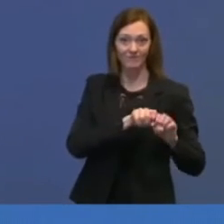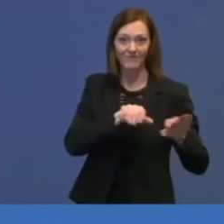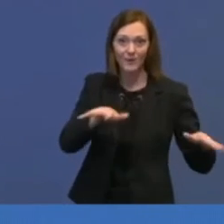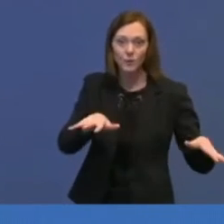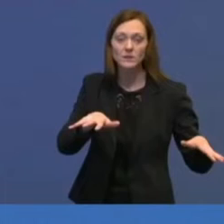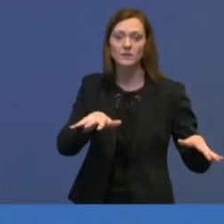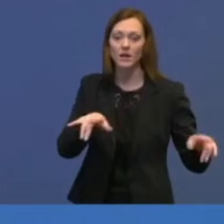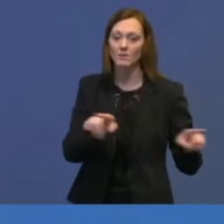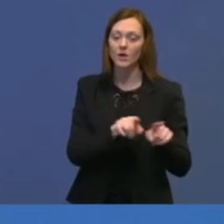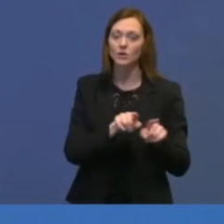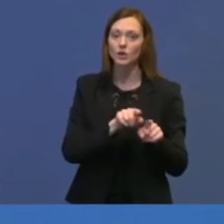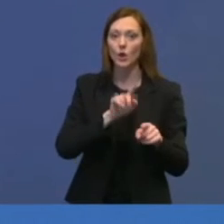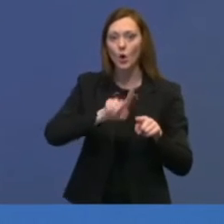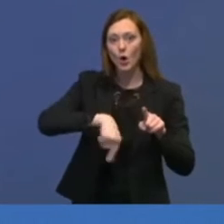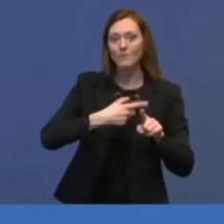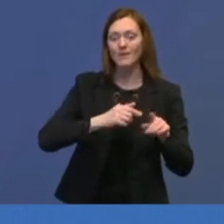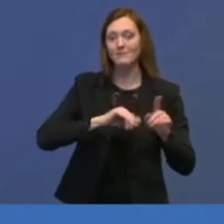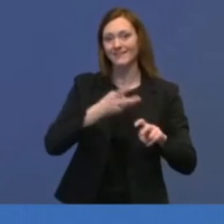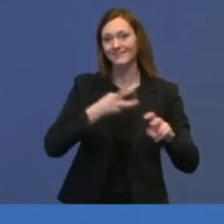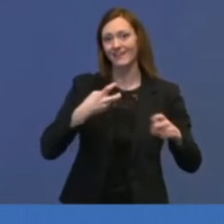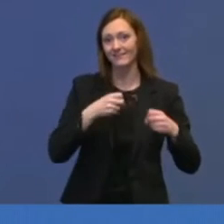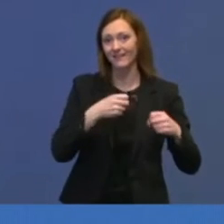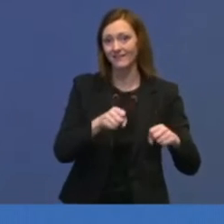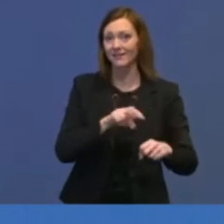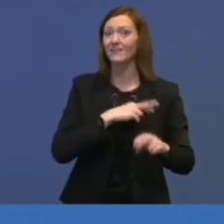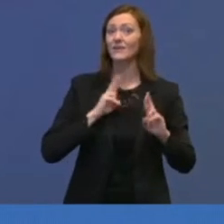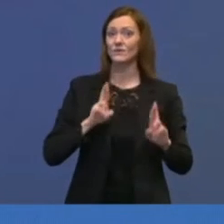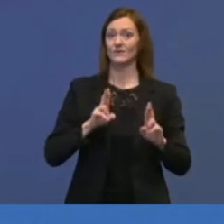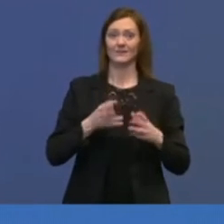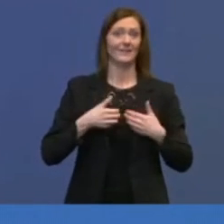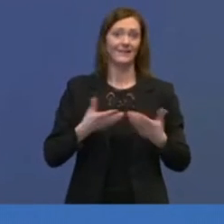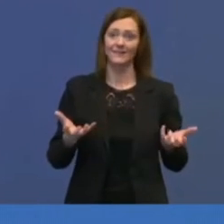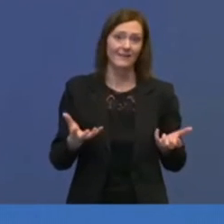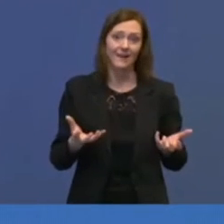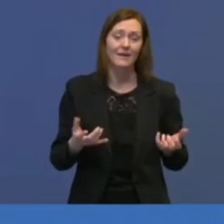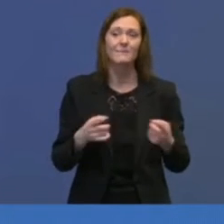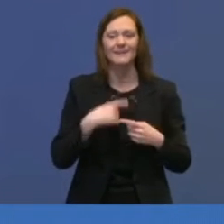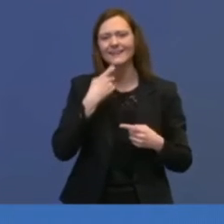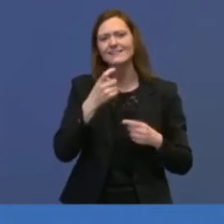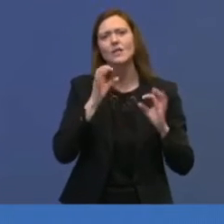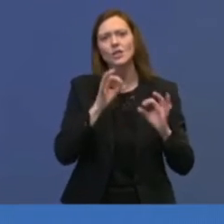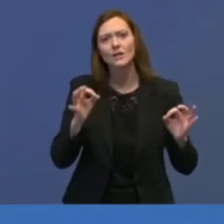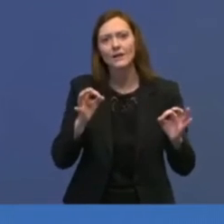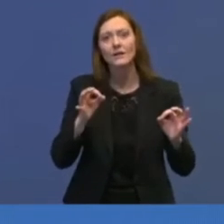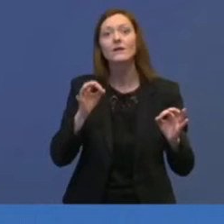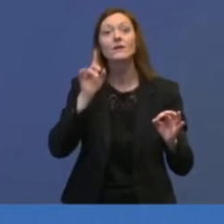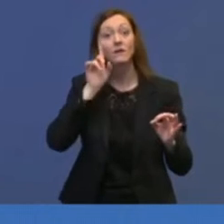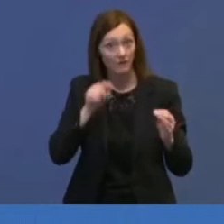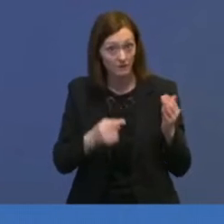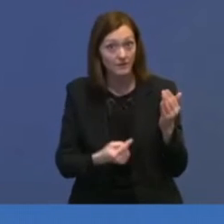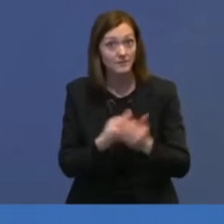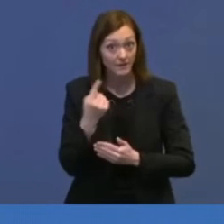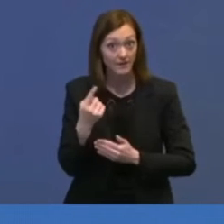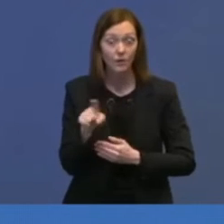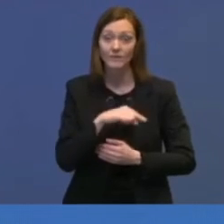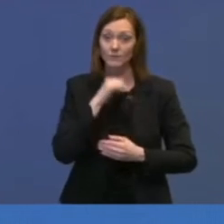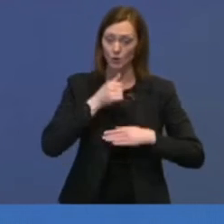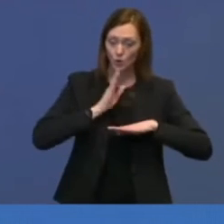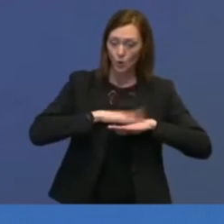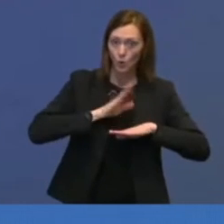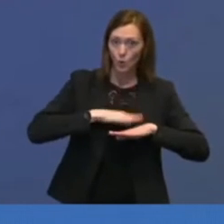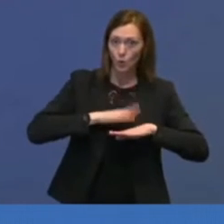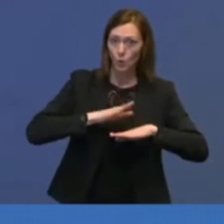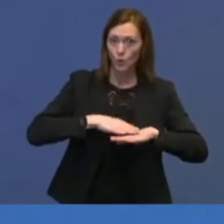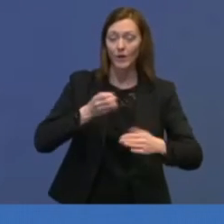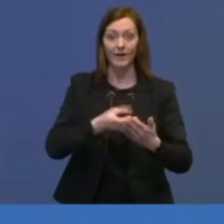sub oo adag. Aynu kudu aysenu in aani taasidigin laakin waxa an sijadu xiegiya wa ijiqikarta marka wa ina jiran